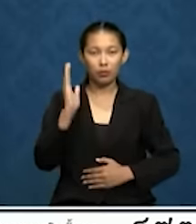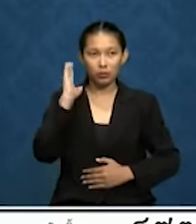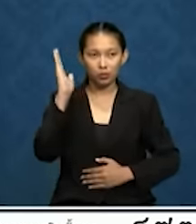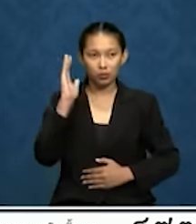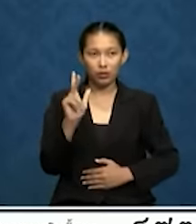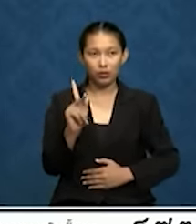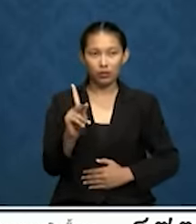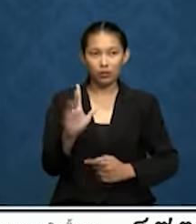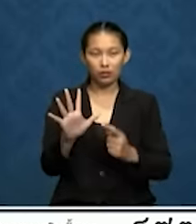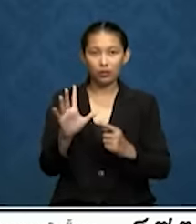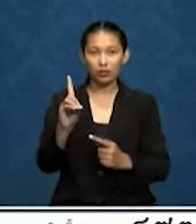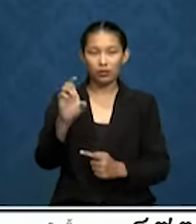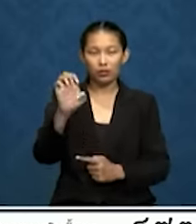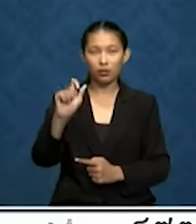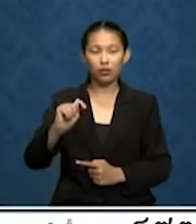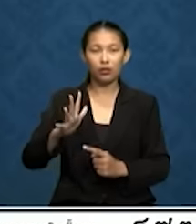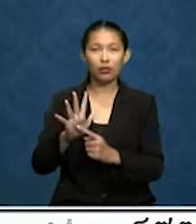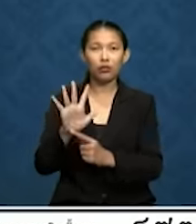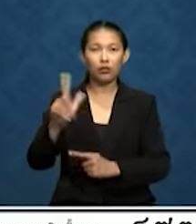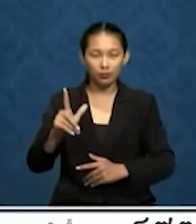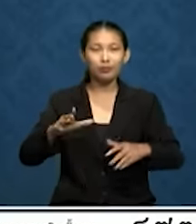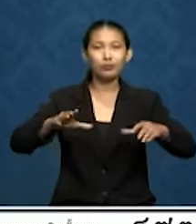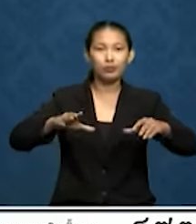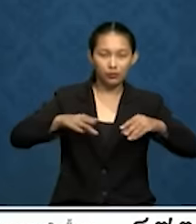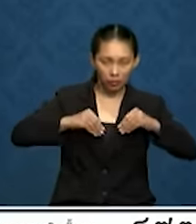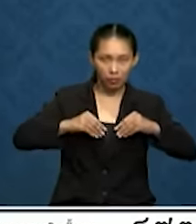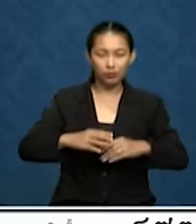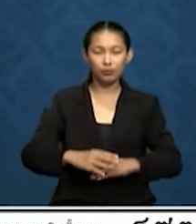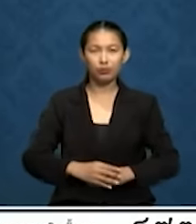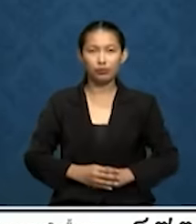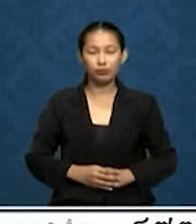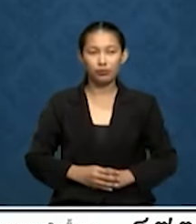ศน์แสงธนโยธิน เห็นชอบครับ